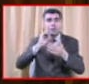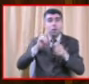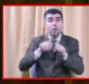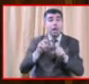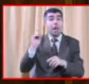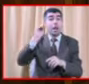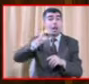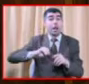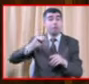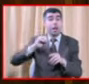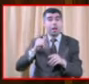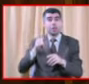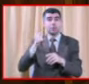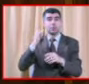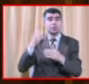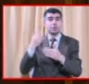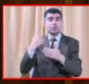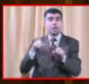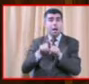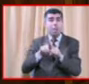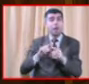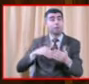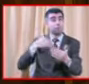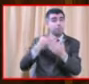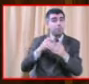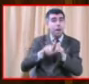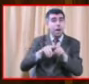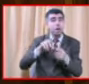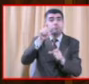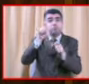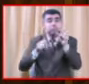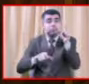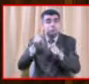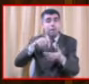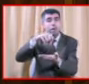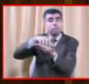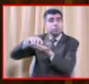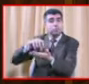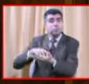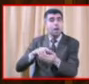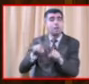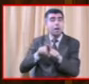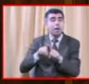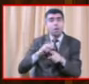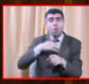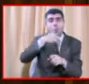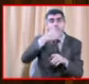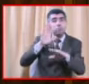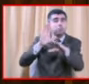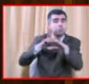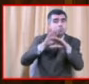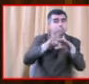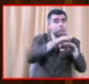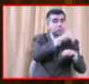كتنذر بتساقطات عاصفية مهمة وحددت المناطق ديالها. وهذا الإنذار هذا تم